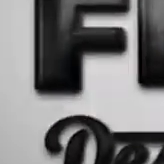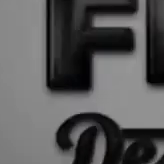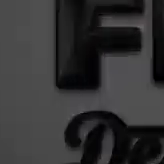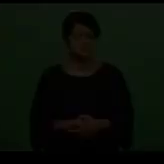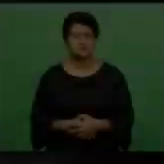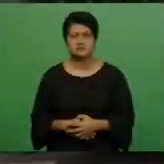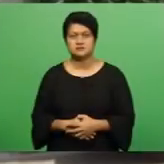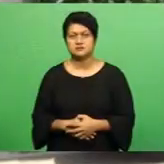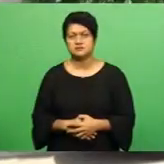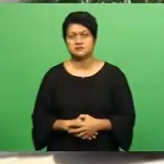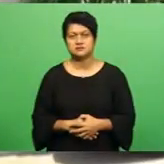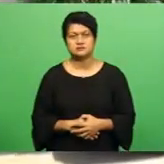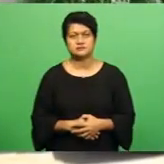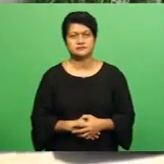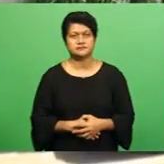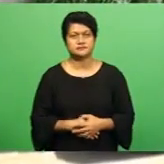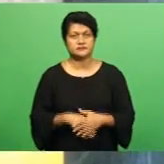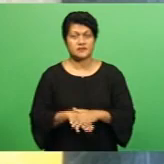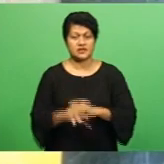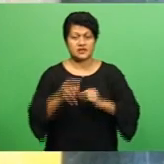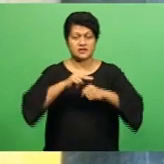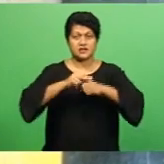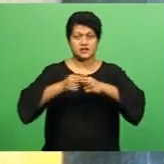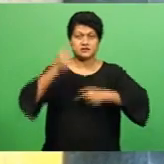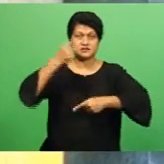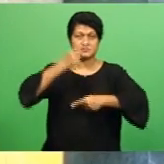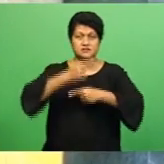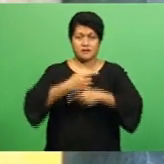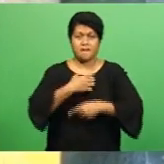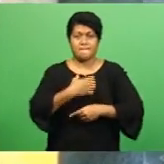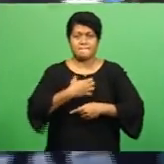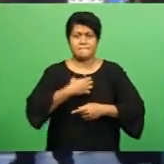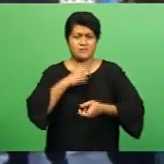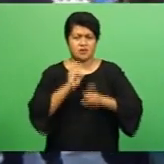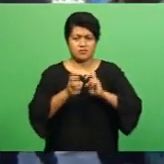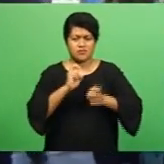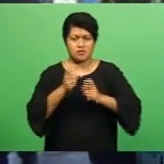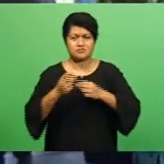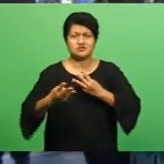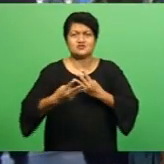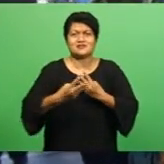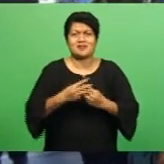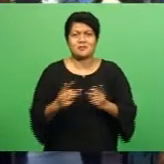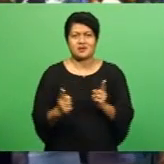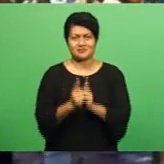2 देश की In the news tonight, more drama at SODELPA meeting.